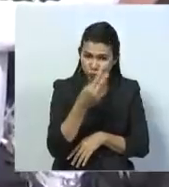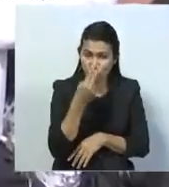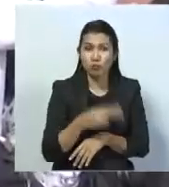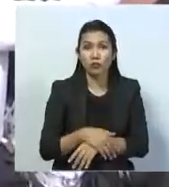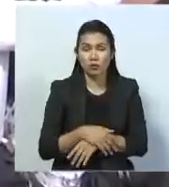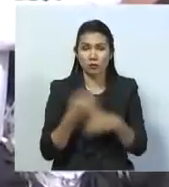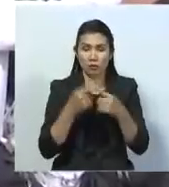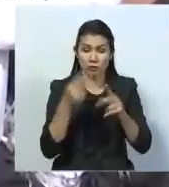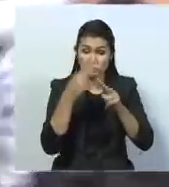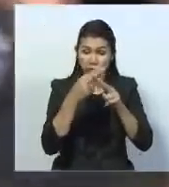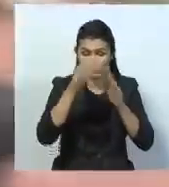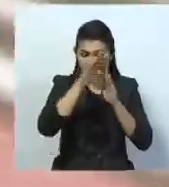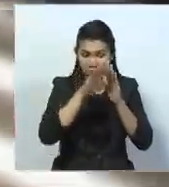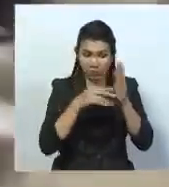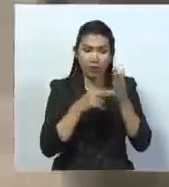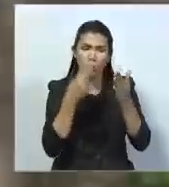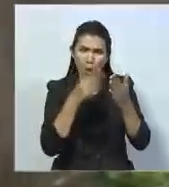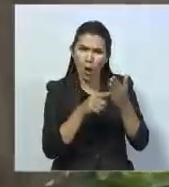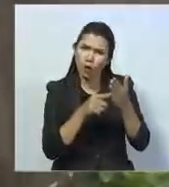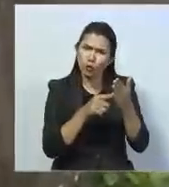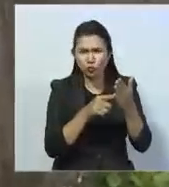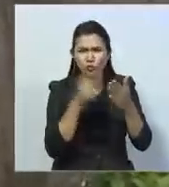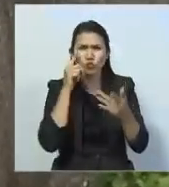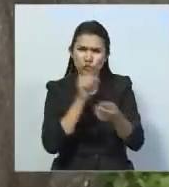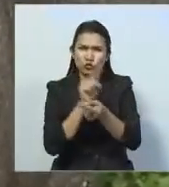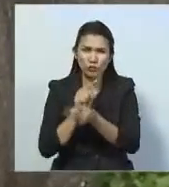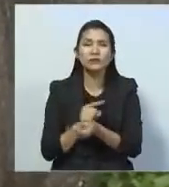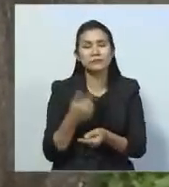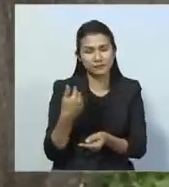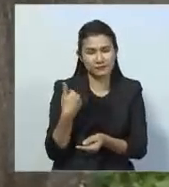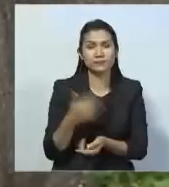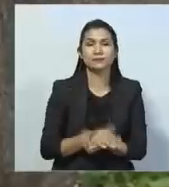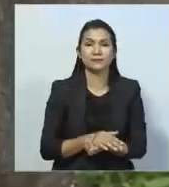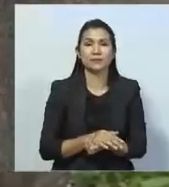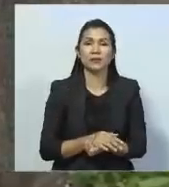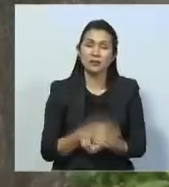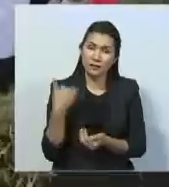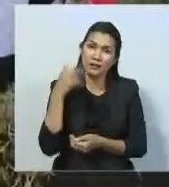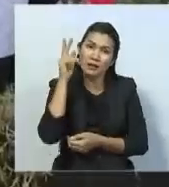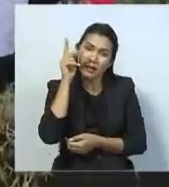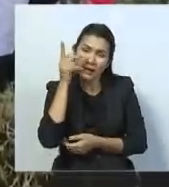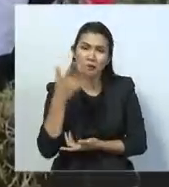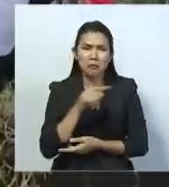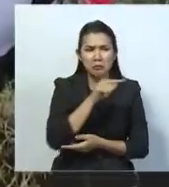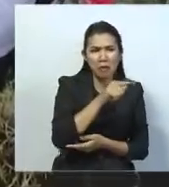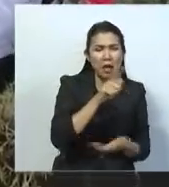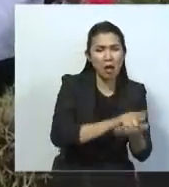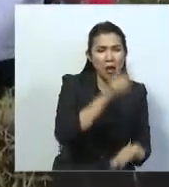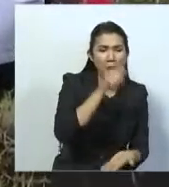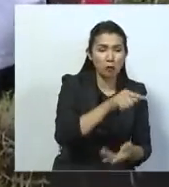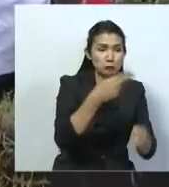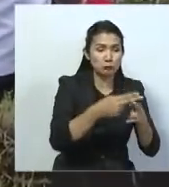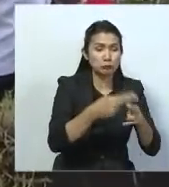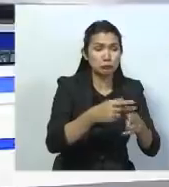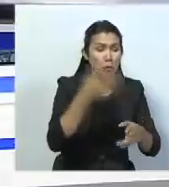สักนิดนึงแต่ว่าถ้าดูรายชื่อแต่ละคนก็อาจจะคุ้นๆกันดีอยู่แล้ว ค่ะแน่นอนนะคะถึงแม้ว่าอาจจะมีกระแสข่าวคนนั้นคนนี้ลาออกจากพรร